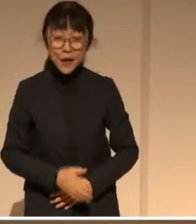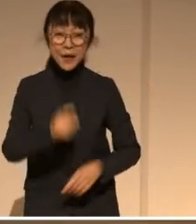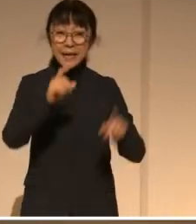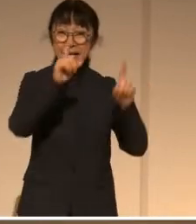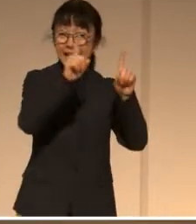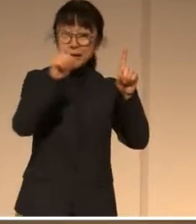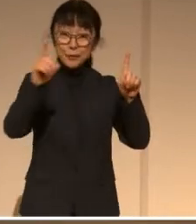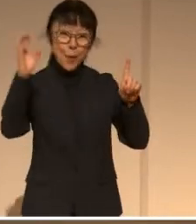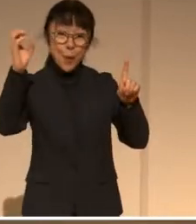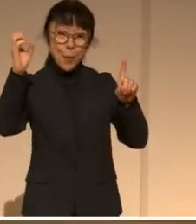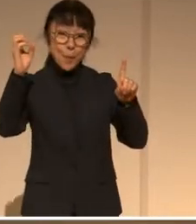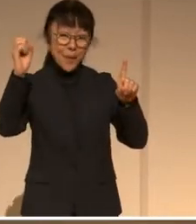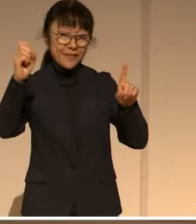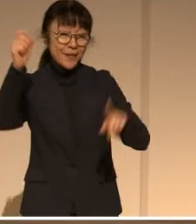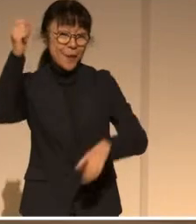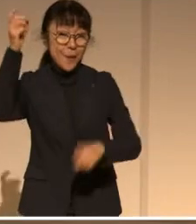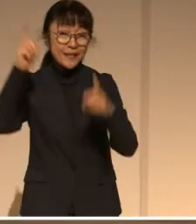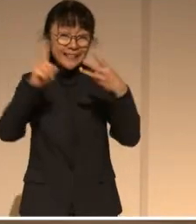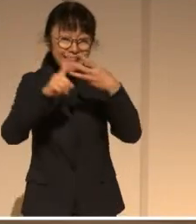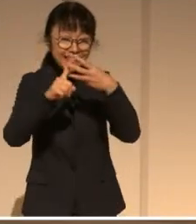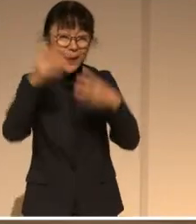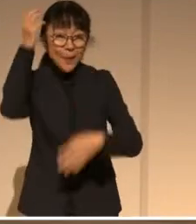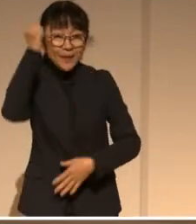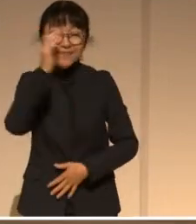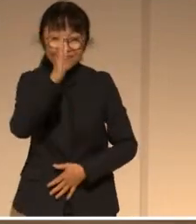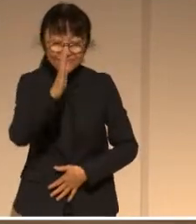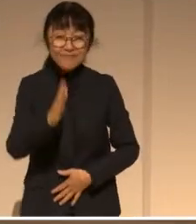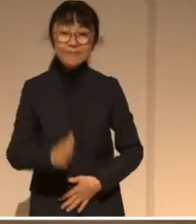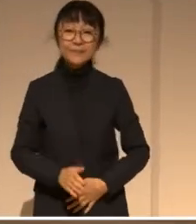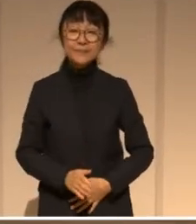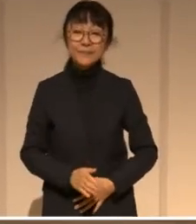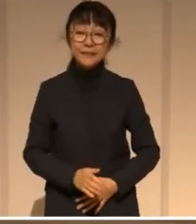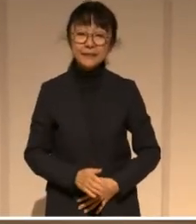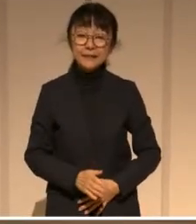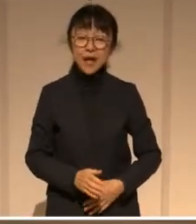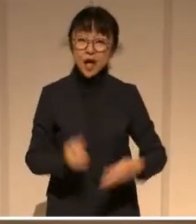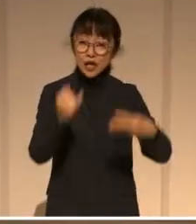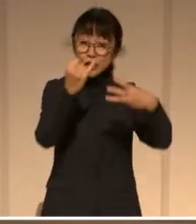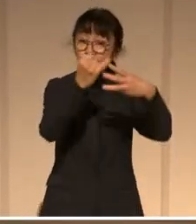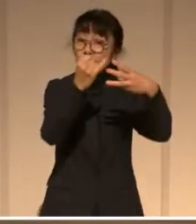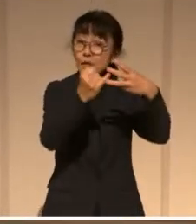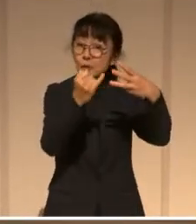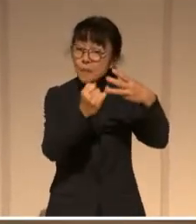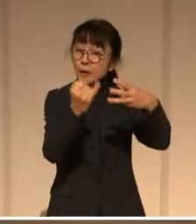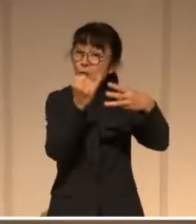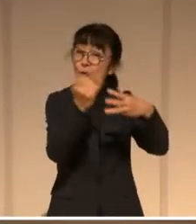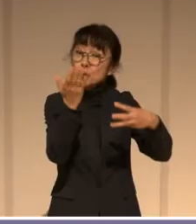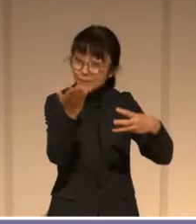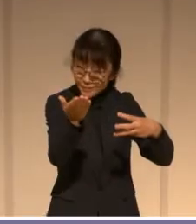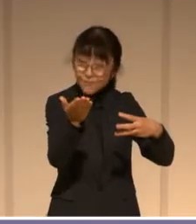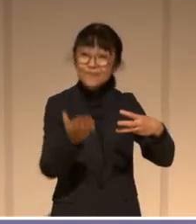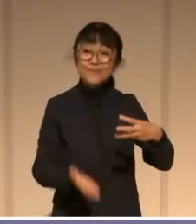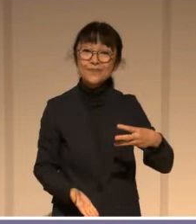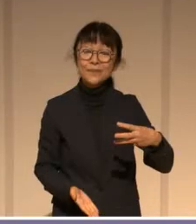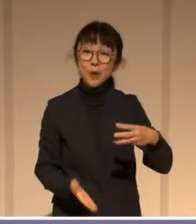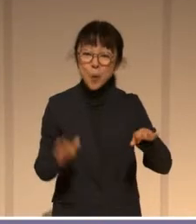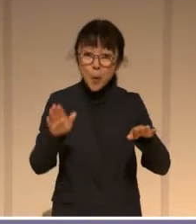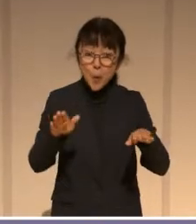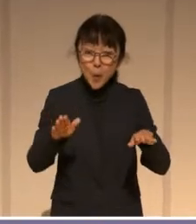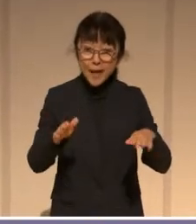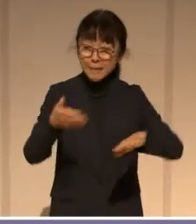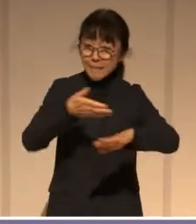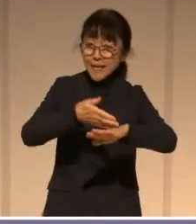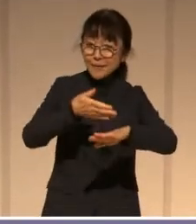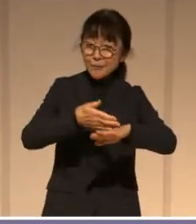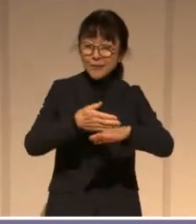当番の日ということでであのお子さん3姉妹の長所ということでねこの今回のための練習